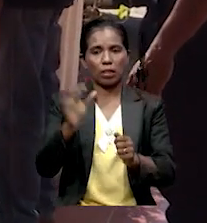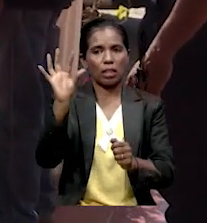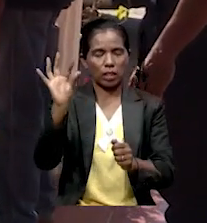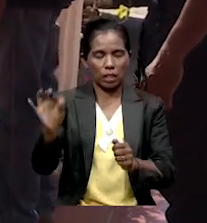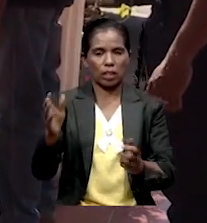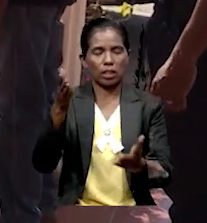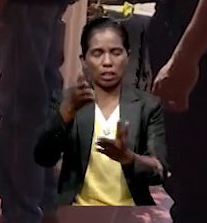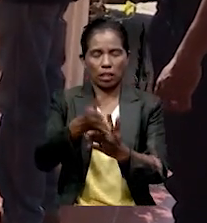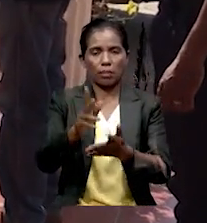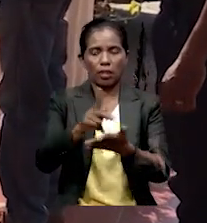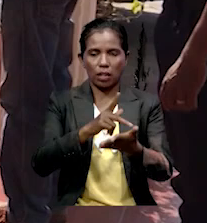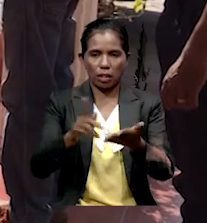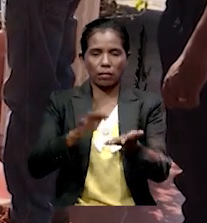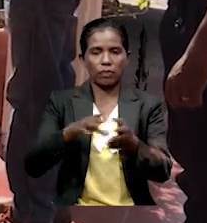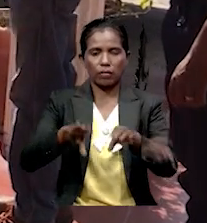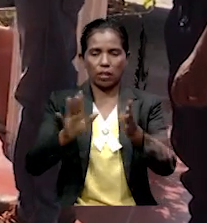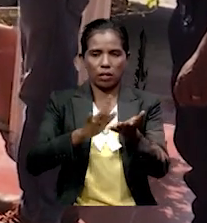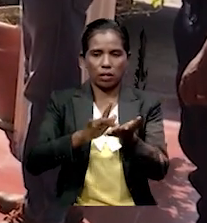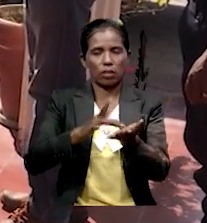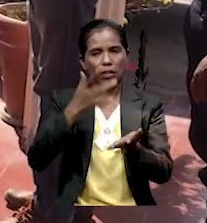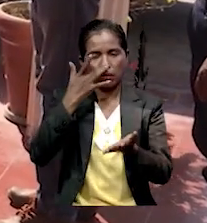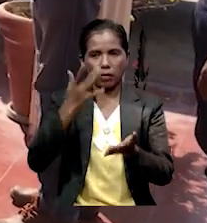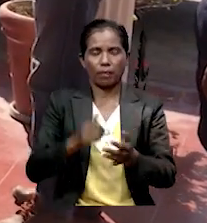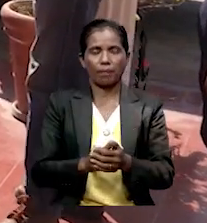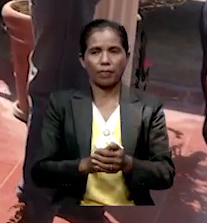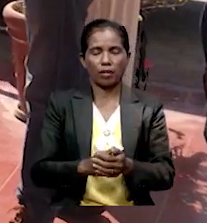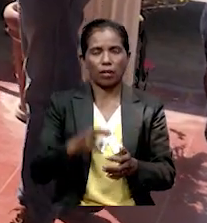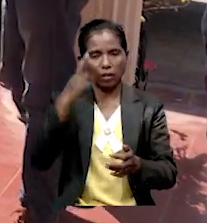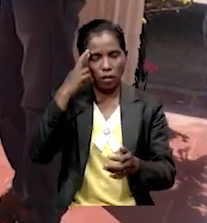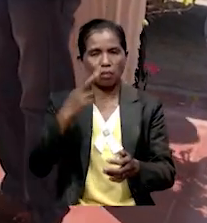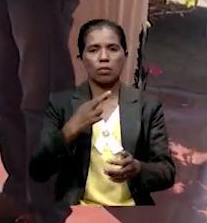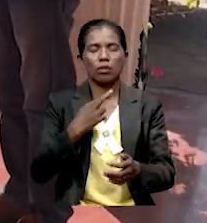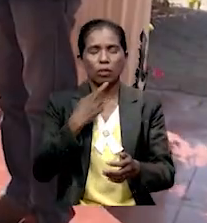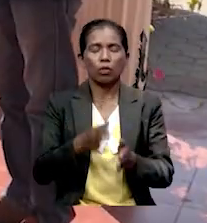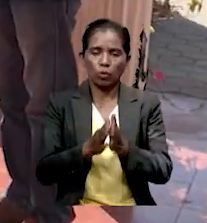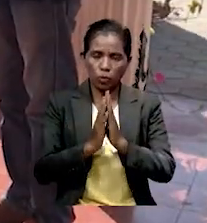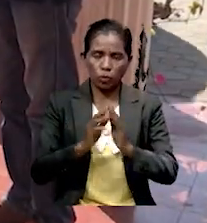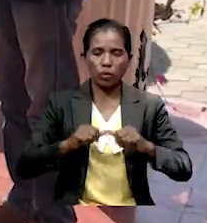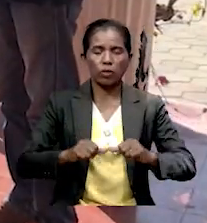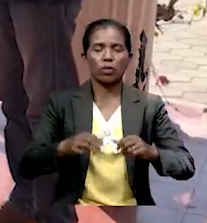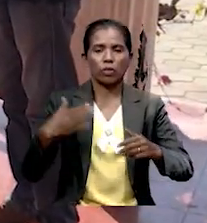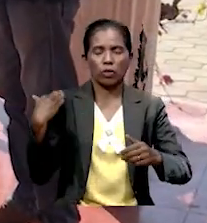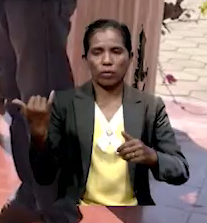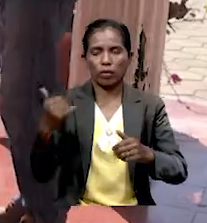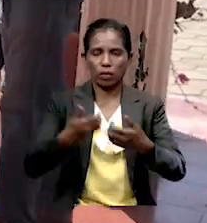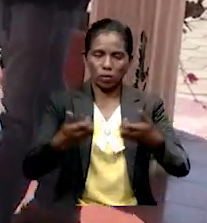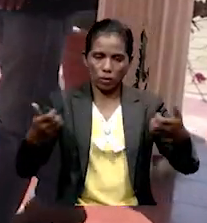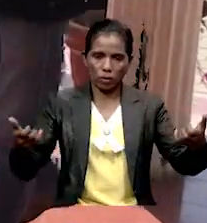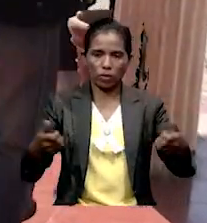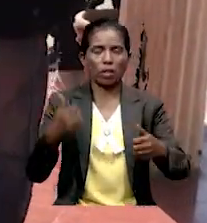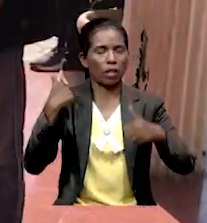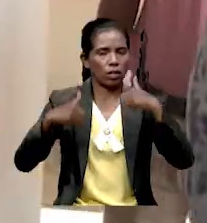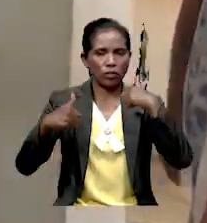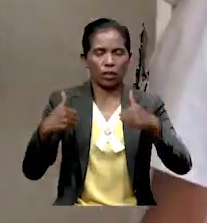makomete krimi ilisitu droga. Mas que nune, Zuzera Muzorta continua husuba joven sira ho dihadok an husi droga, no atividade